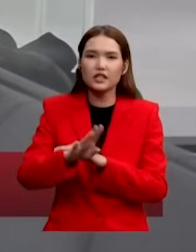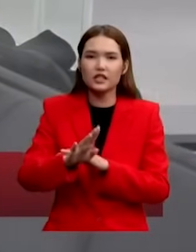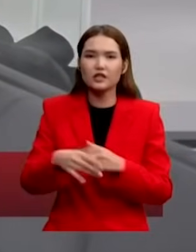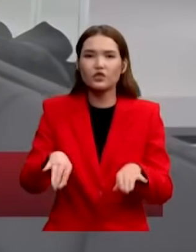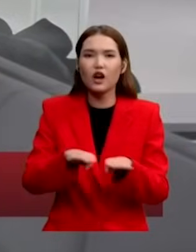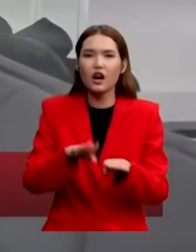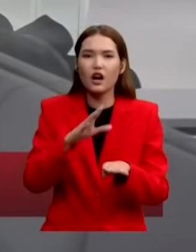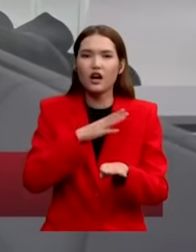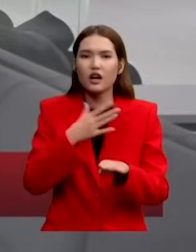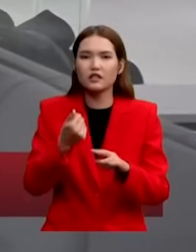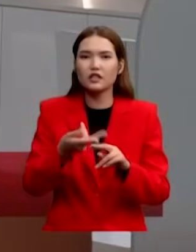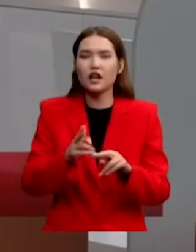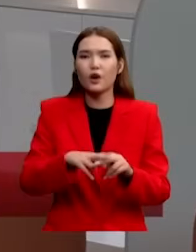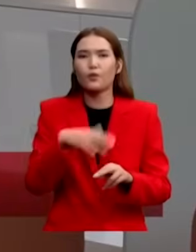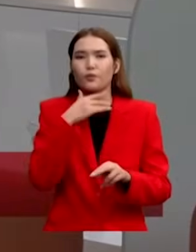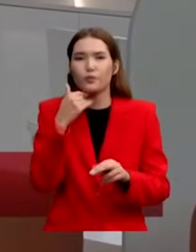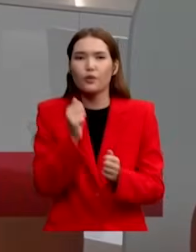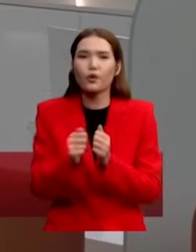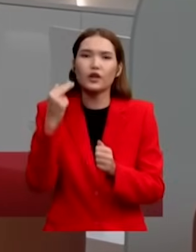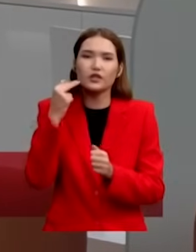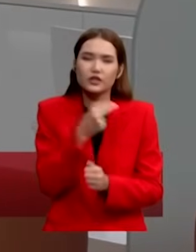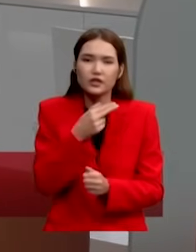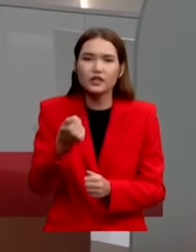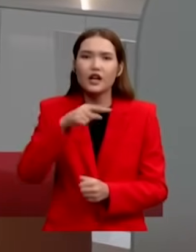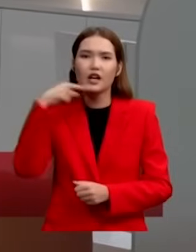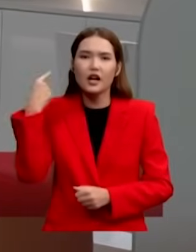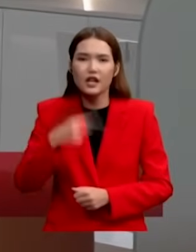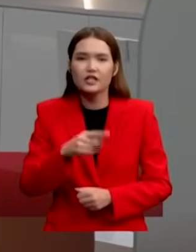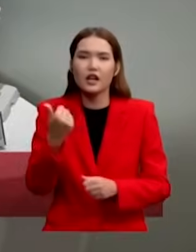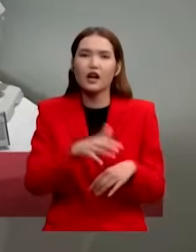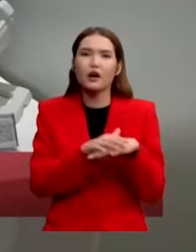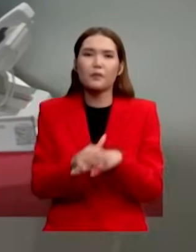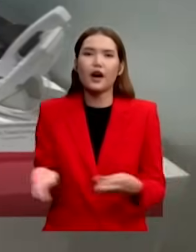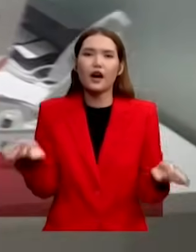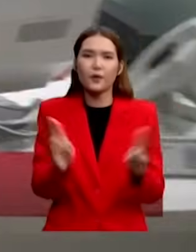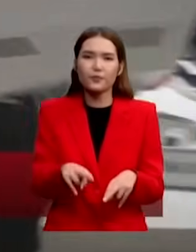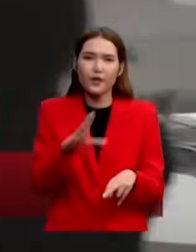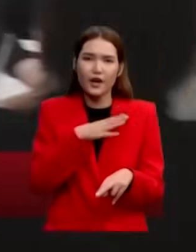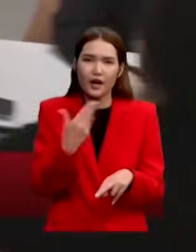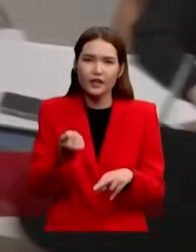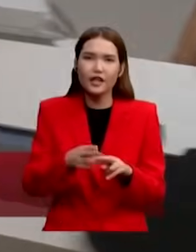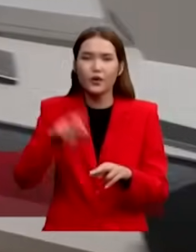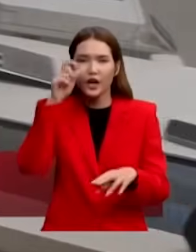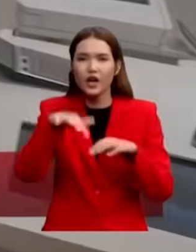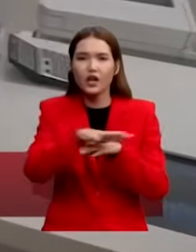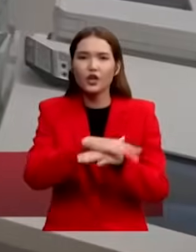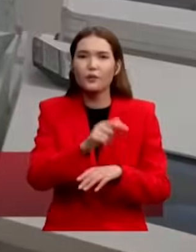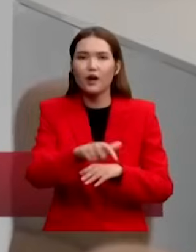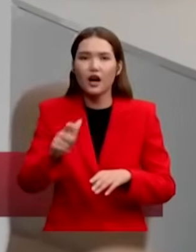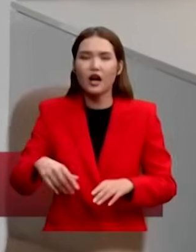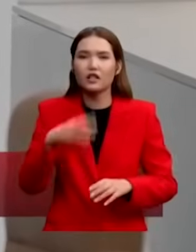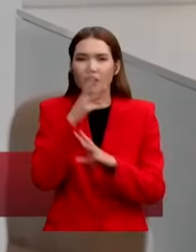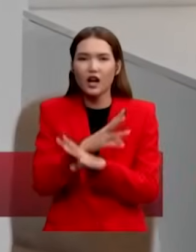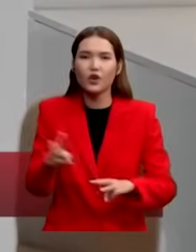тынды. Бізде қазір Сауд Арабиясы, Түрік, Қытай және Ресейдің ғана банктері қалды. Бірақ Еуропаның қуатты қаржы институттары